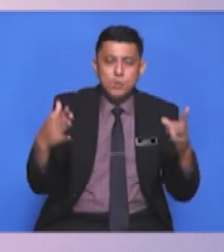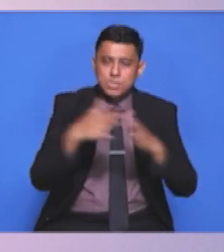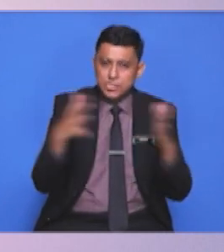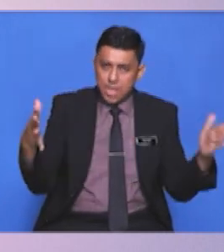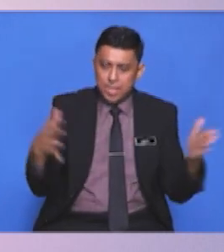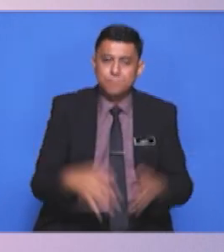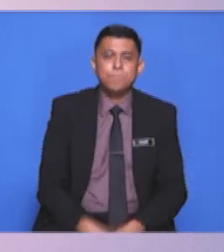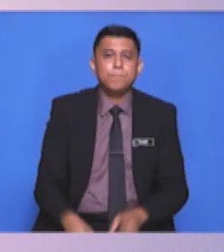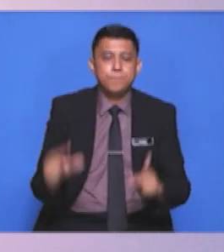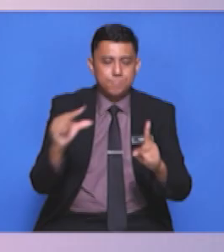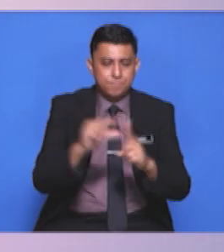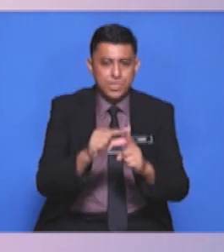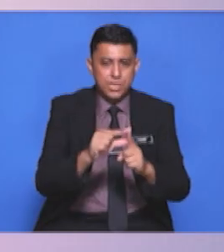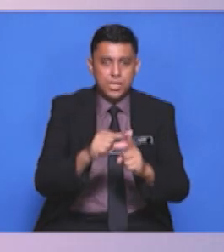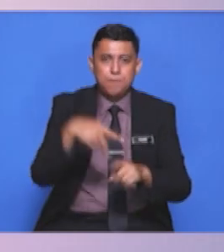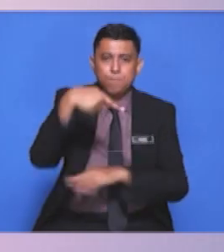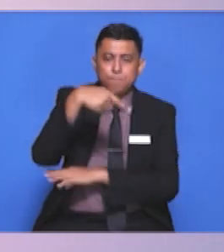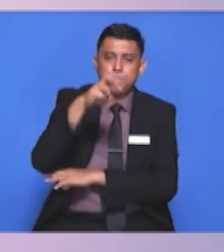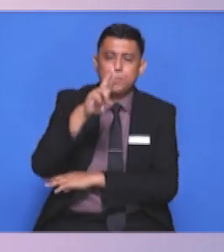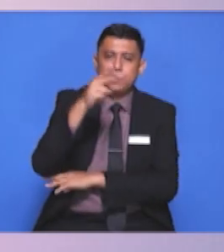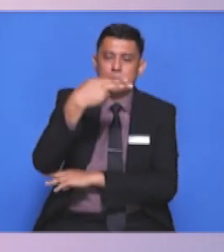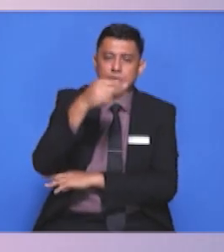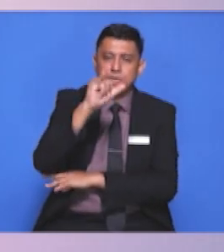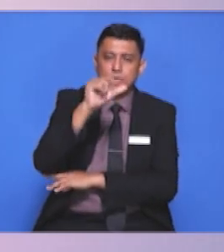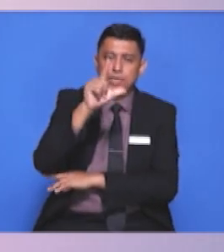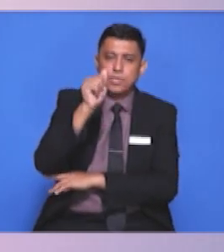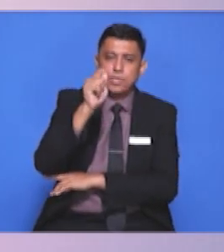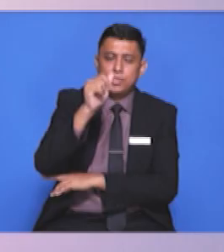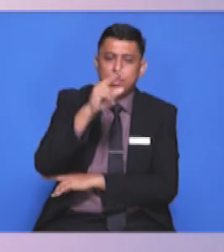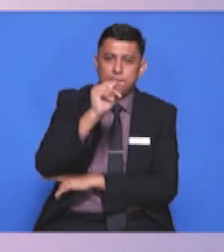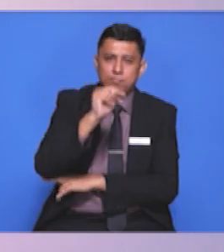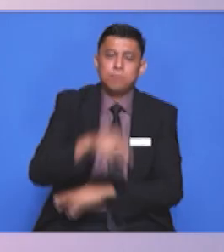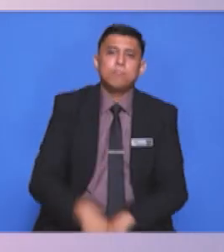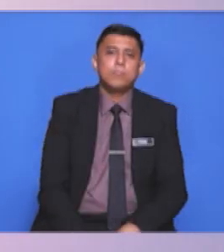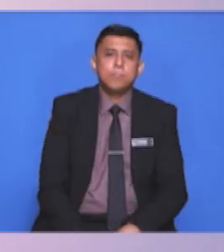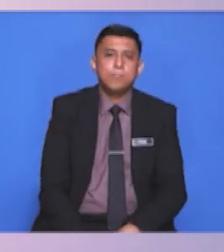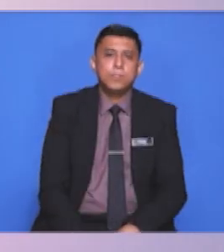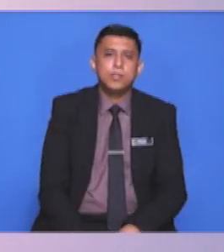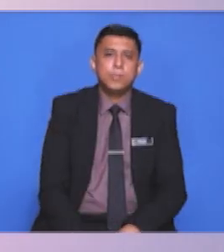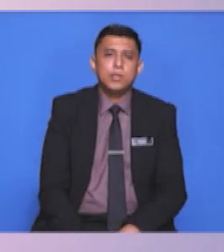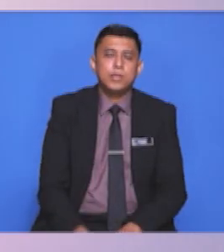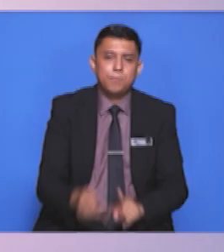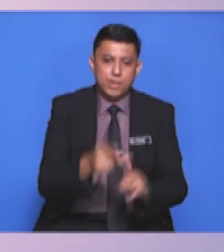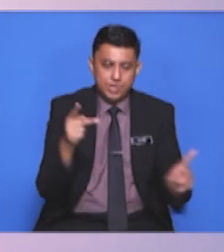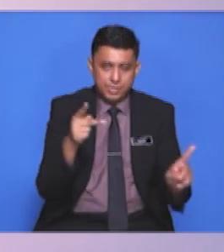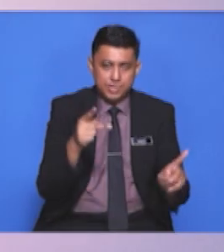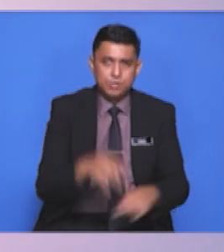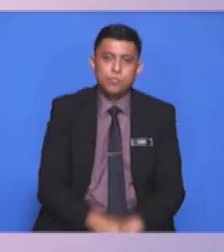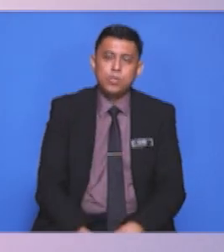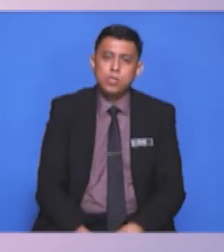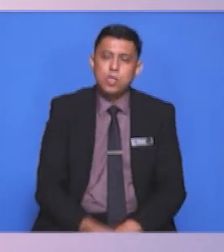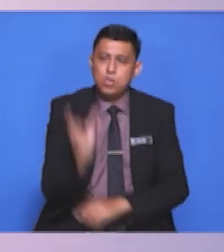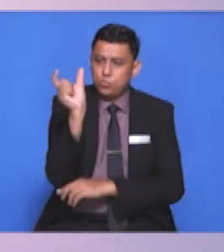perkataan perhilitan kata akronim perhilitan diambil dari pada sebahagian